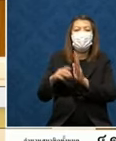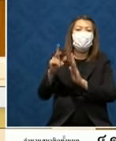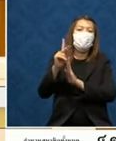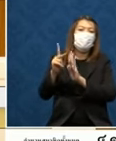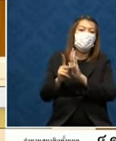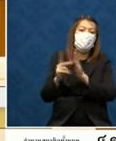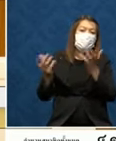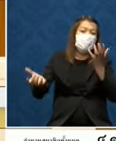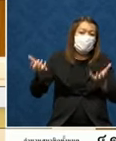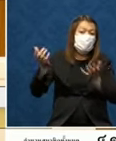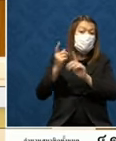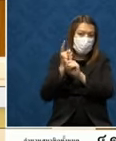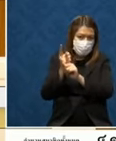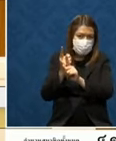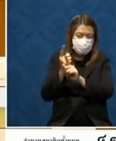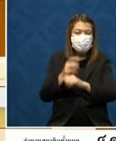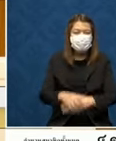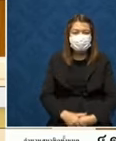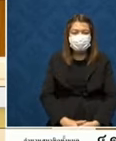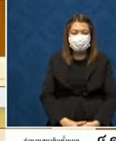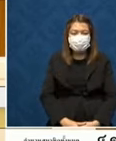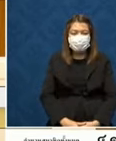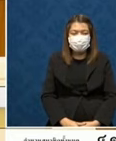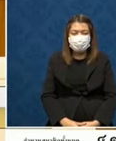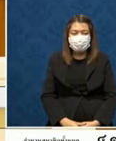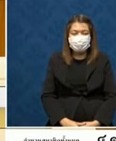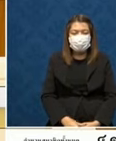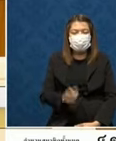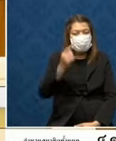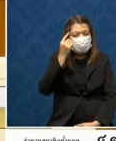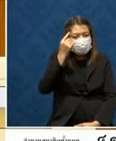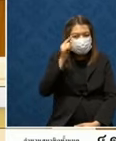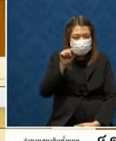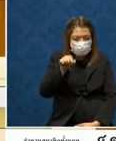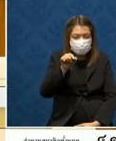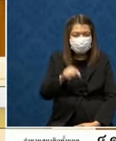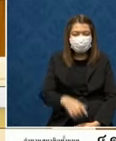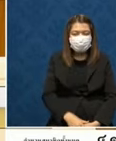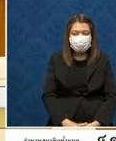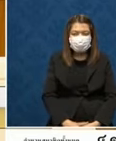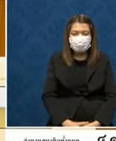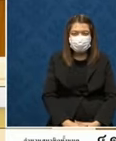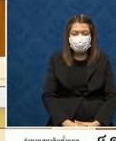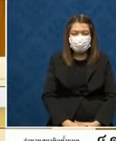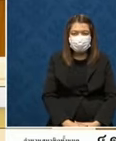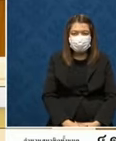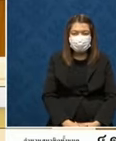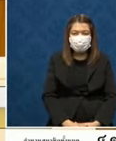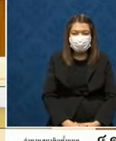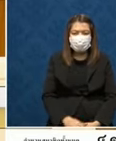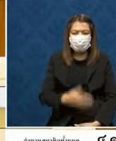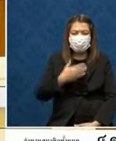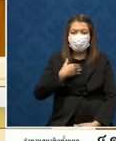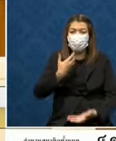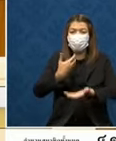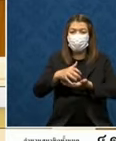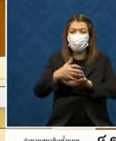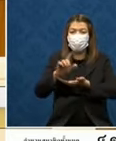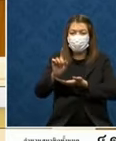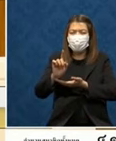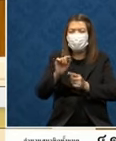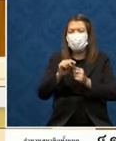กวิธรรมเป็นแบบนี้นะครับความเห็นนี้เอ่อเนื่องจากที่ผมพูดแบบนี้เพราะว่าไม่ใช่การ